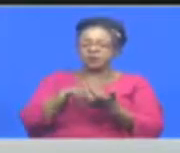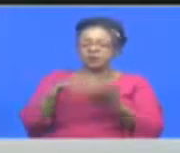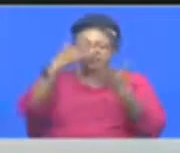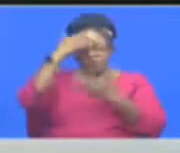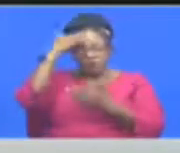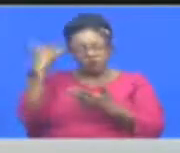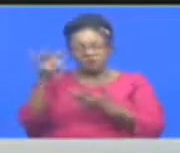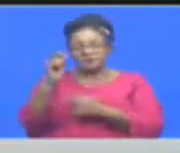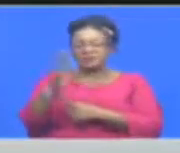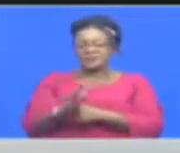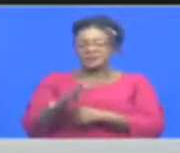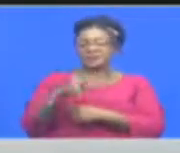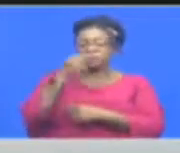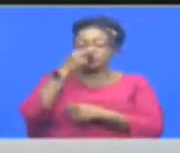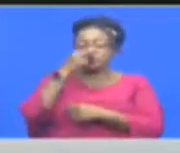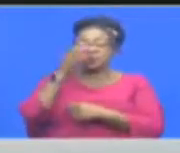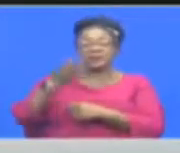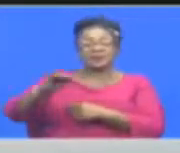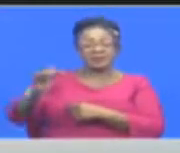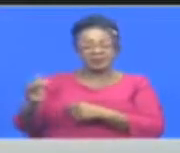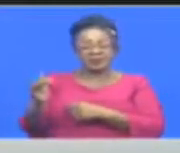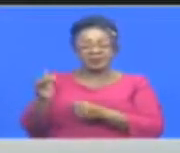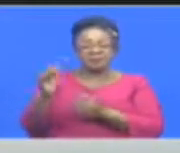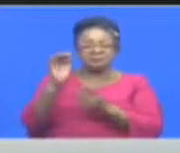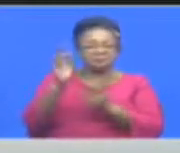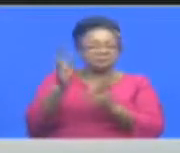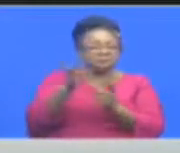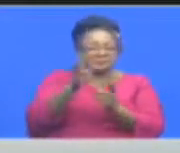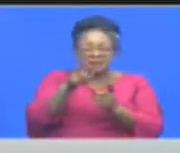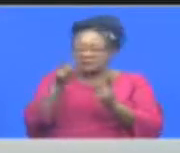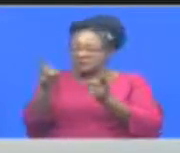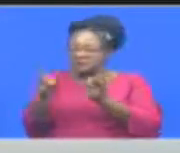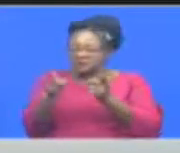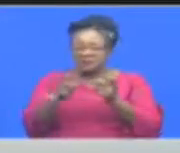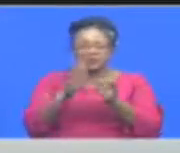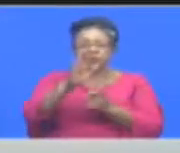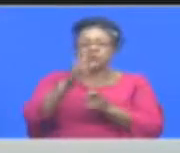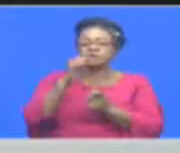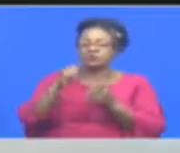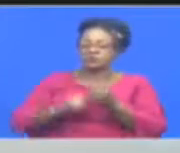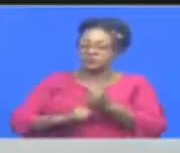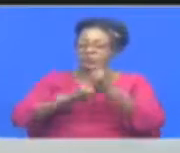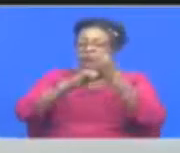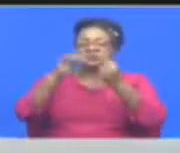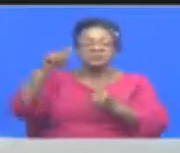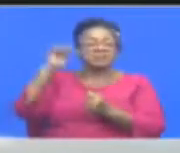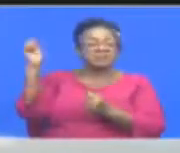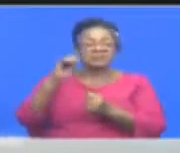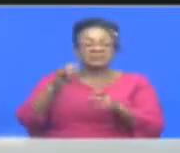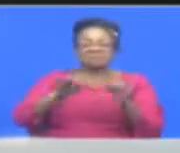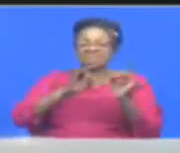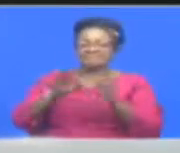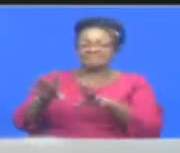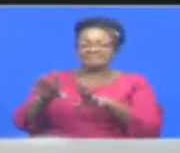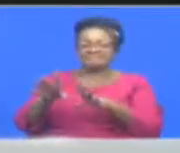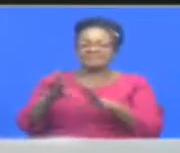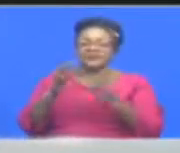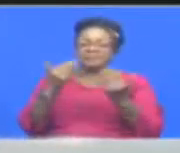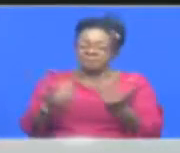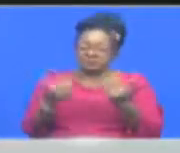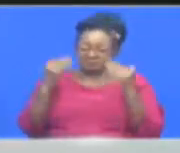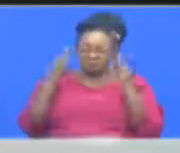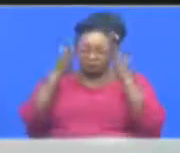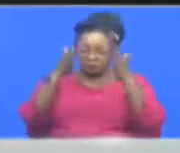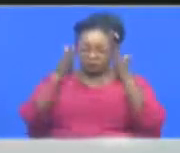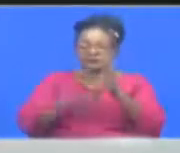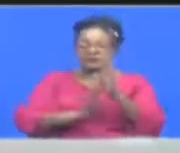aliyekuwa katika kaunti ya Kirinyaga aliwasuta viongozi wa upinzani ambao wanaandamana na rais akimtaka kuwatema na kuangazia maendeleo kwa kipindi cha muhula